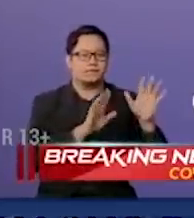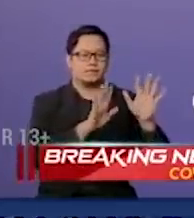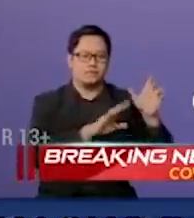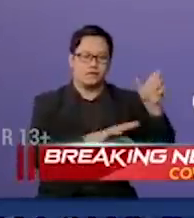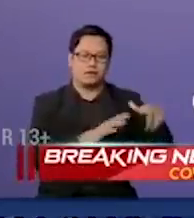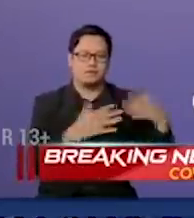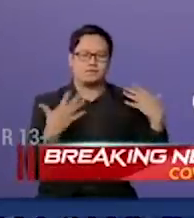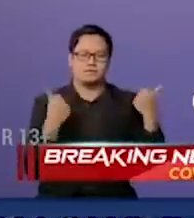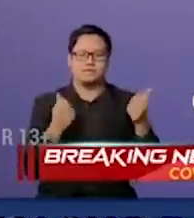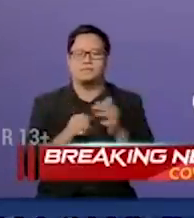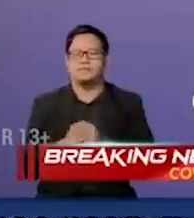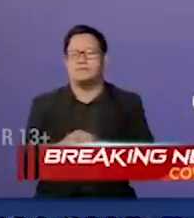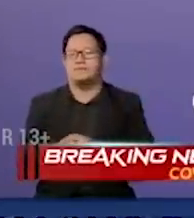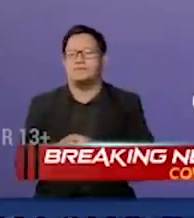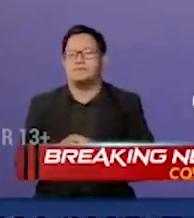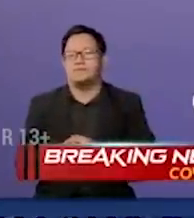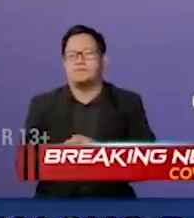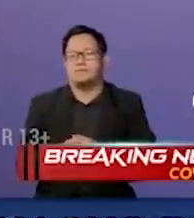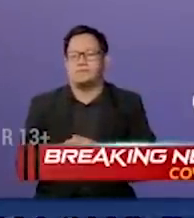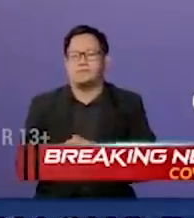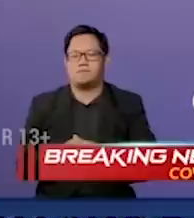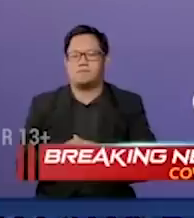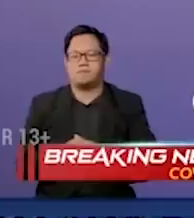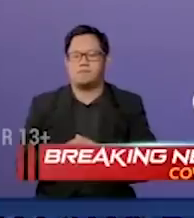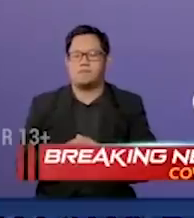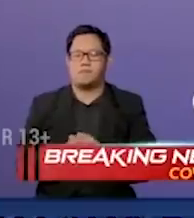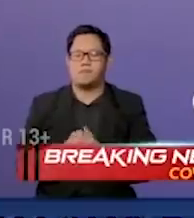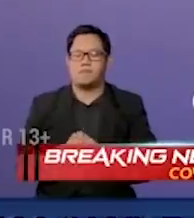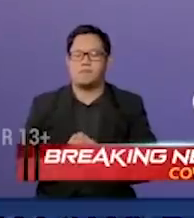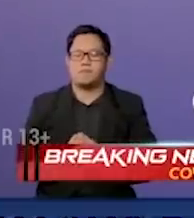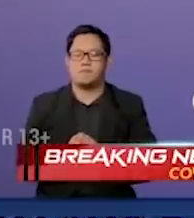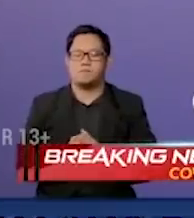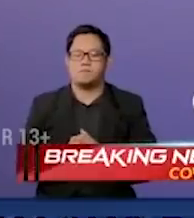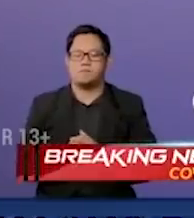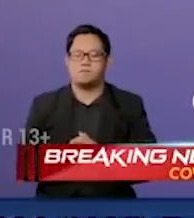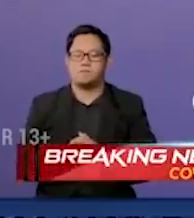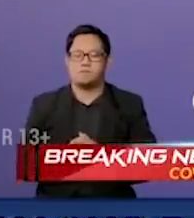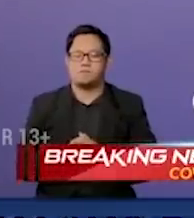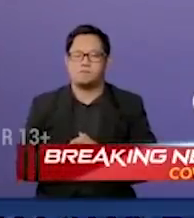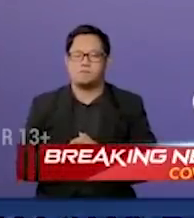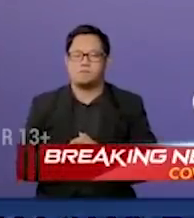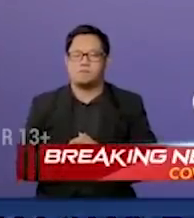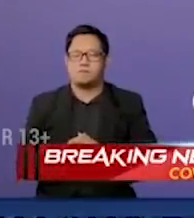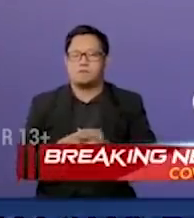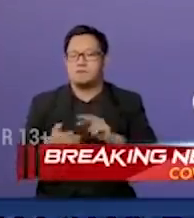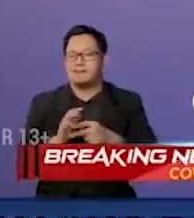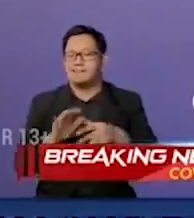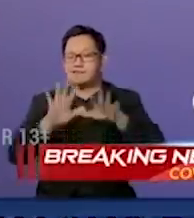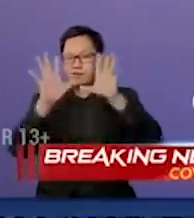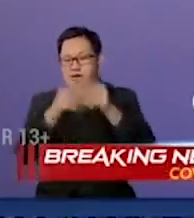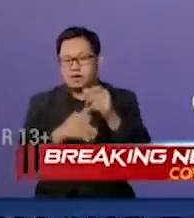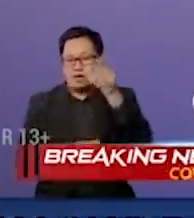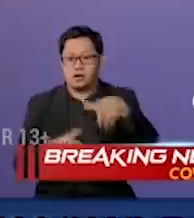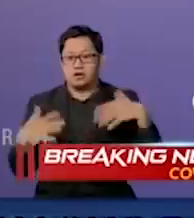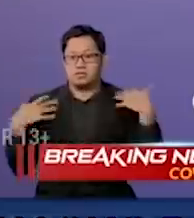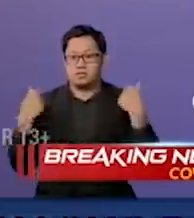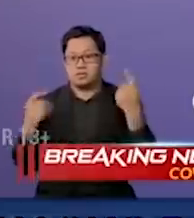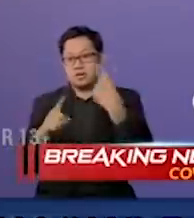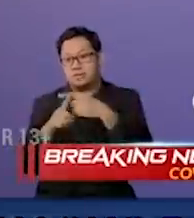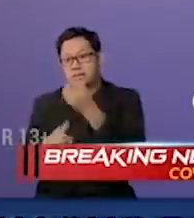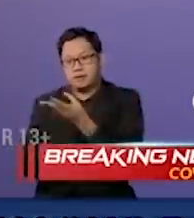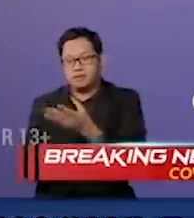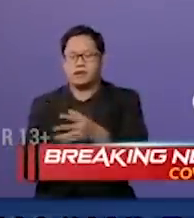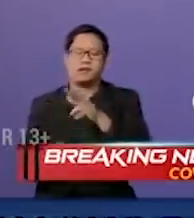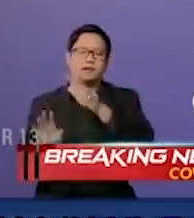masing-masing tidak kasus dan masing-masing satu orang sembuh Hai sehingga total sembuh hari ini adalah sebanyak